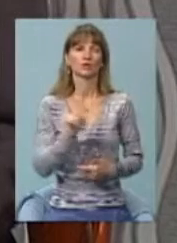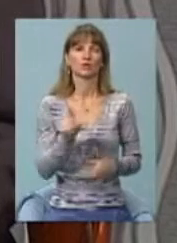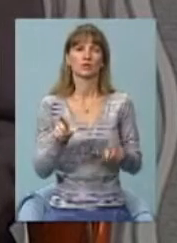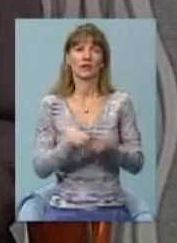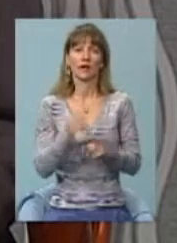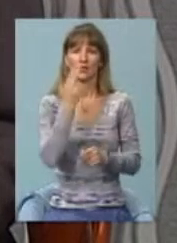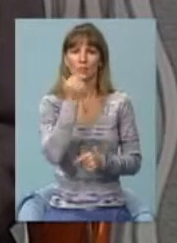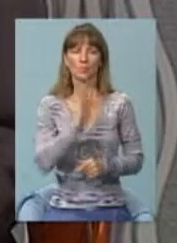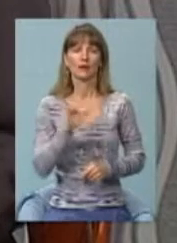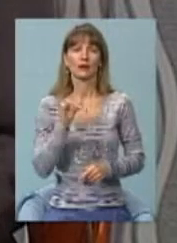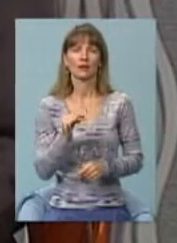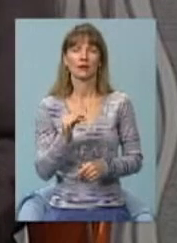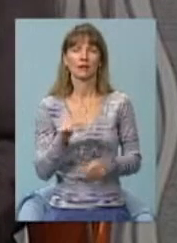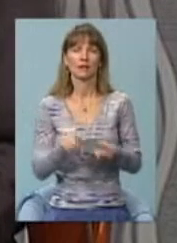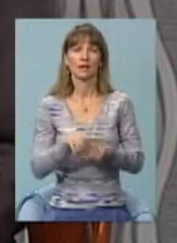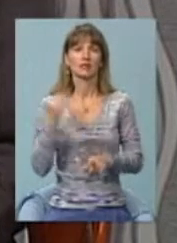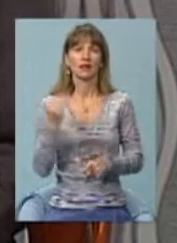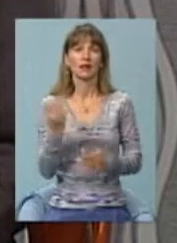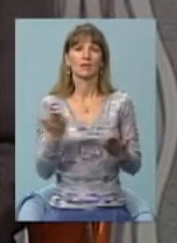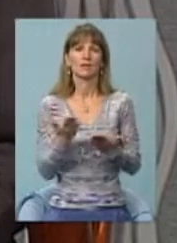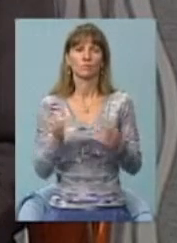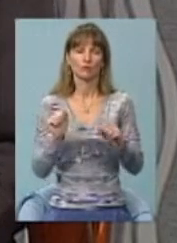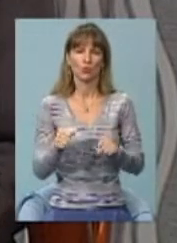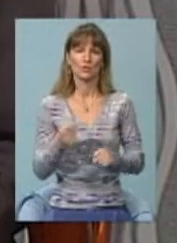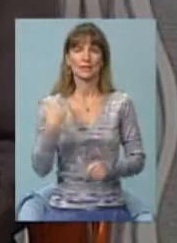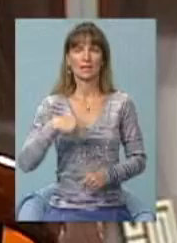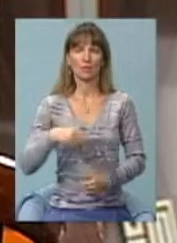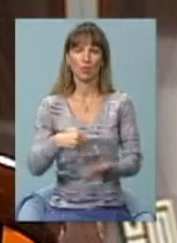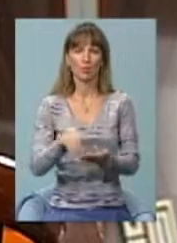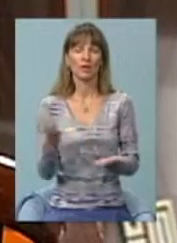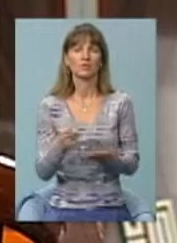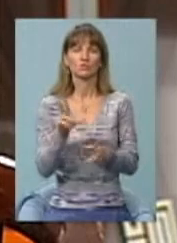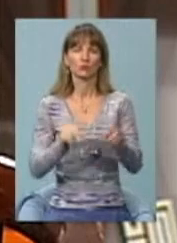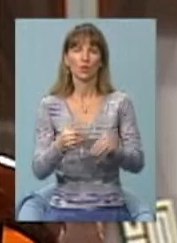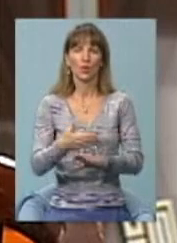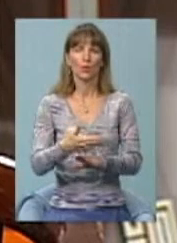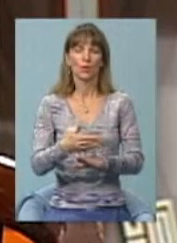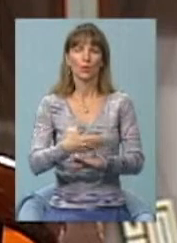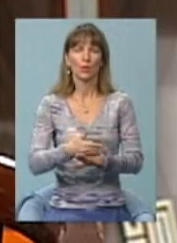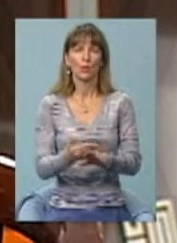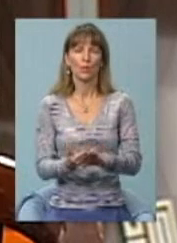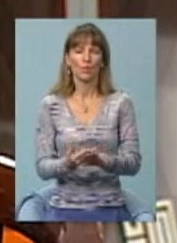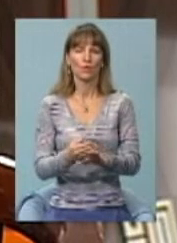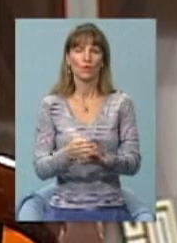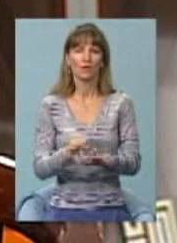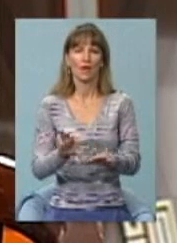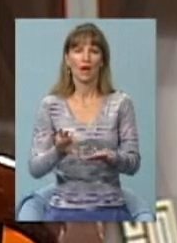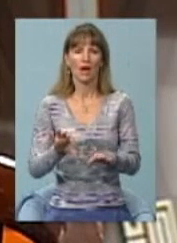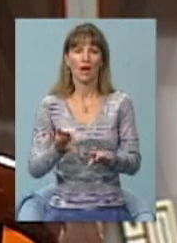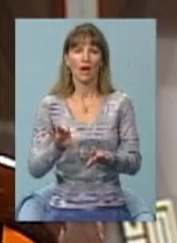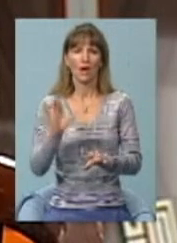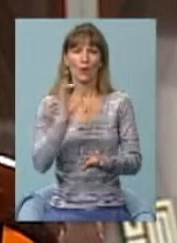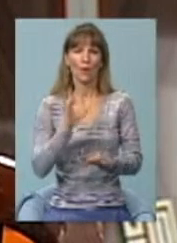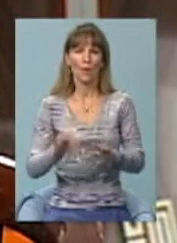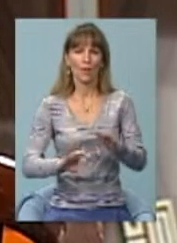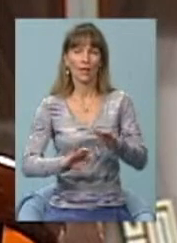таке незвичне, та й таке цікаве, яке можна і собі придбати. Як ти вважаєш, а туфлі на колесах взагалі, ти б практикувала у своєму